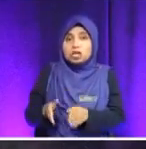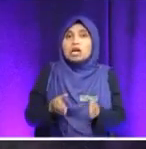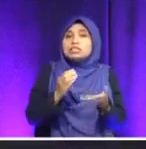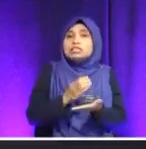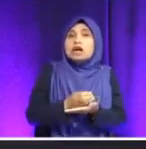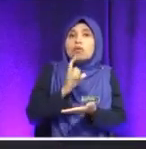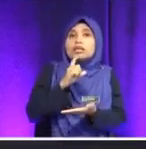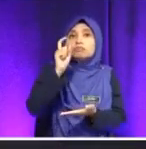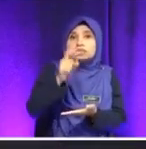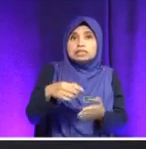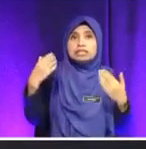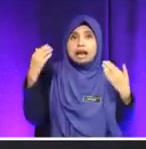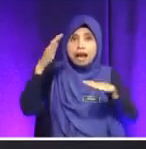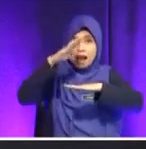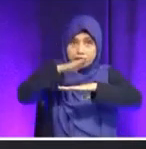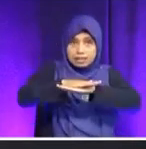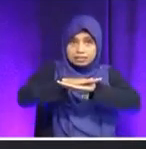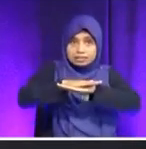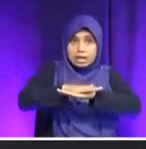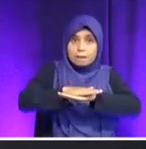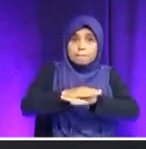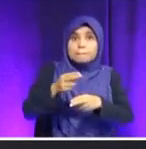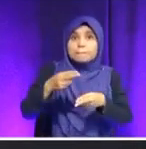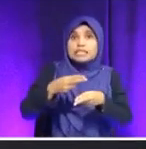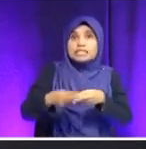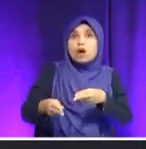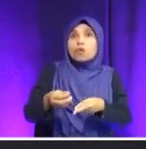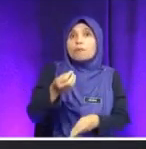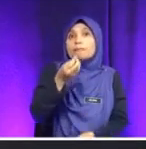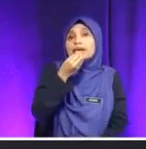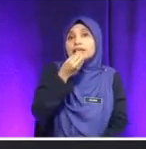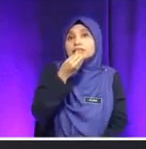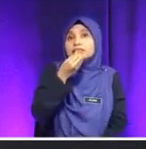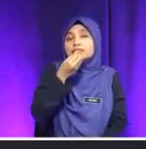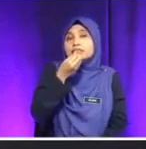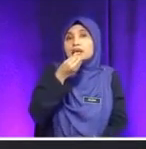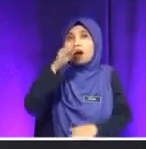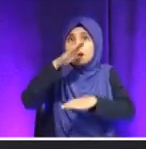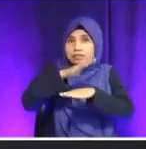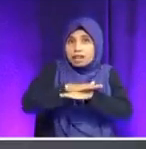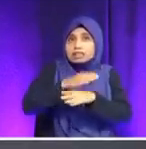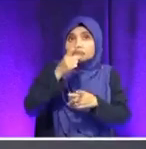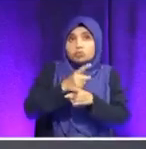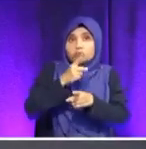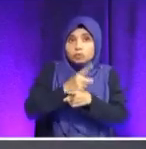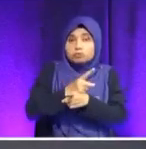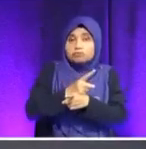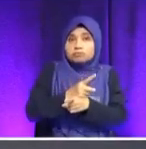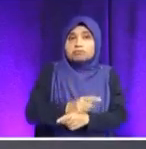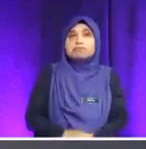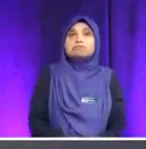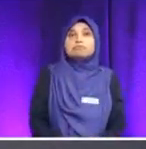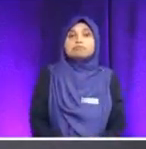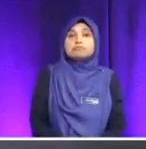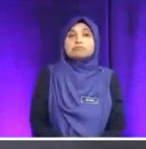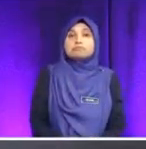di atas pisau makan. Ni pisau makan ni di atas betul-betul? Ya. Di atas pisau makan. Jangan dekat sangat.